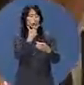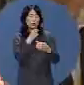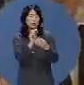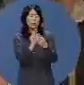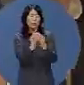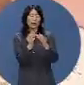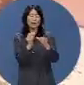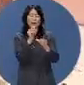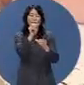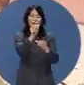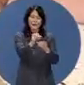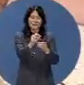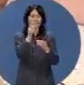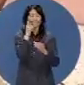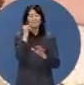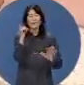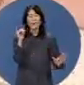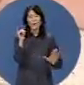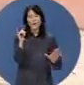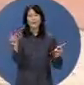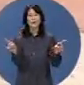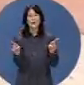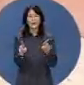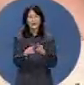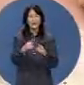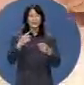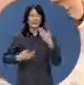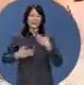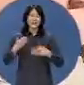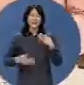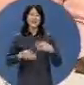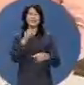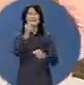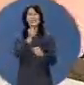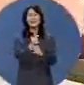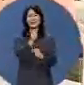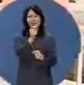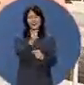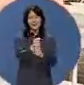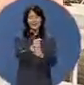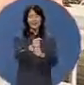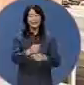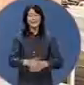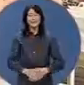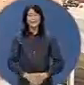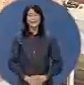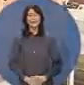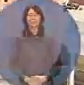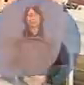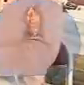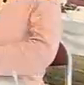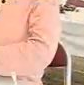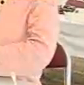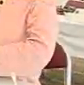をえるとってどの参加者も親子で楽しみながら作していまし